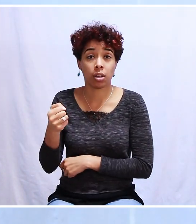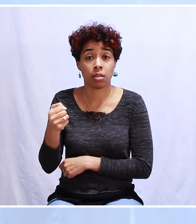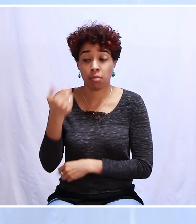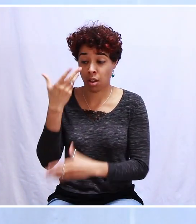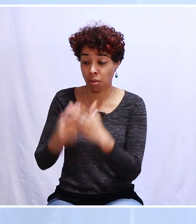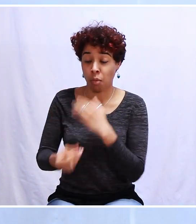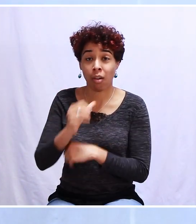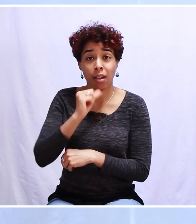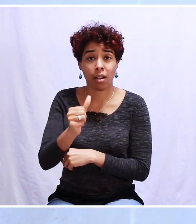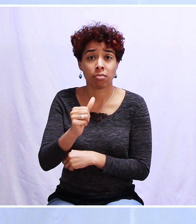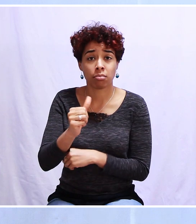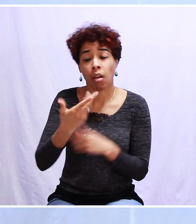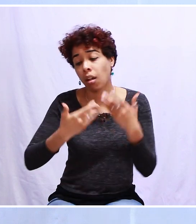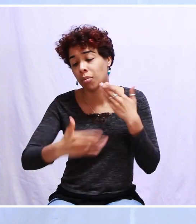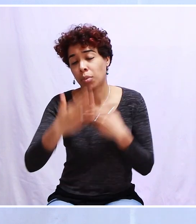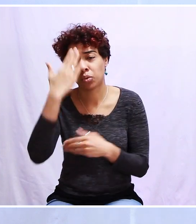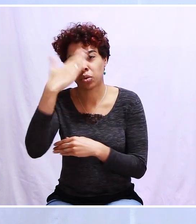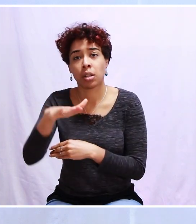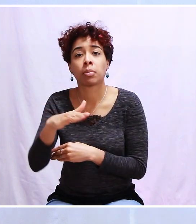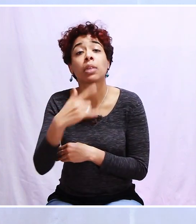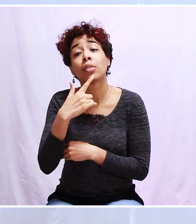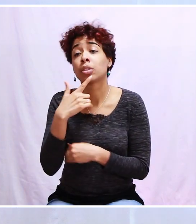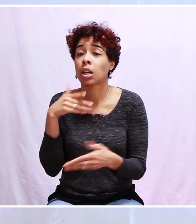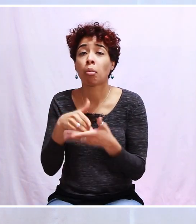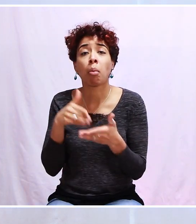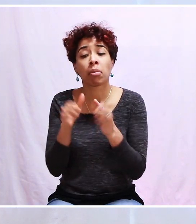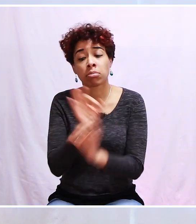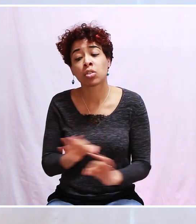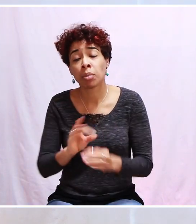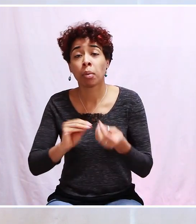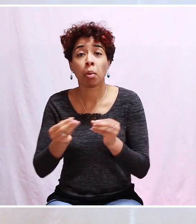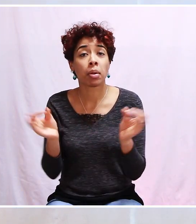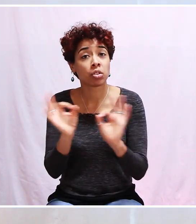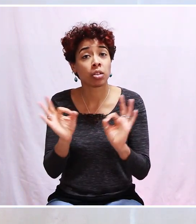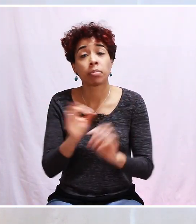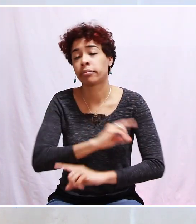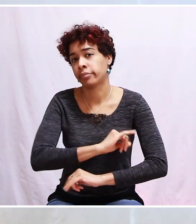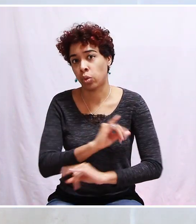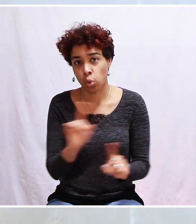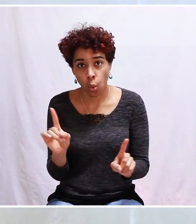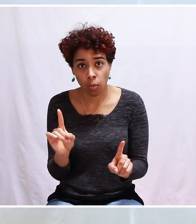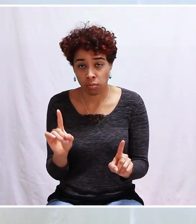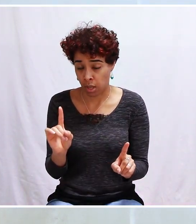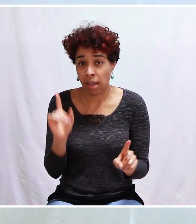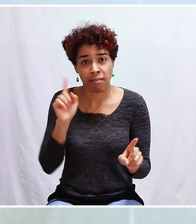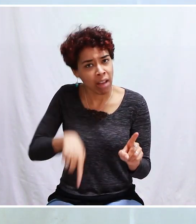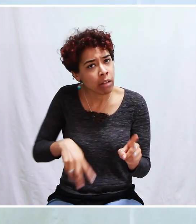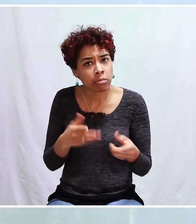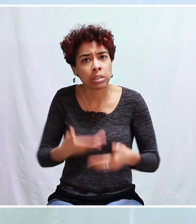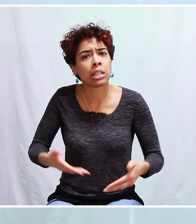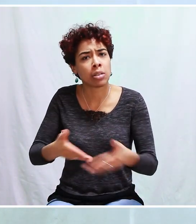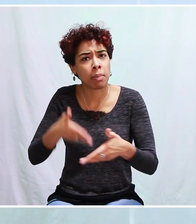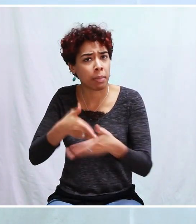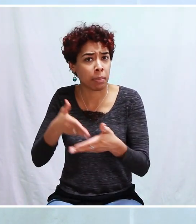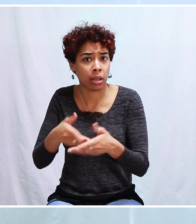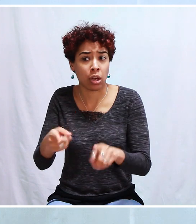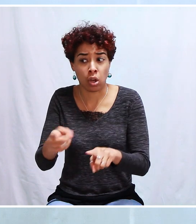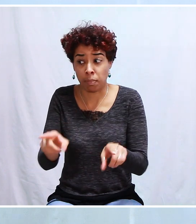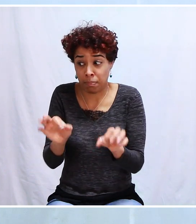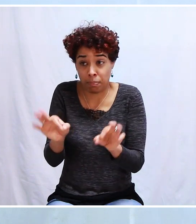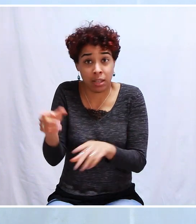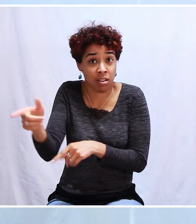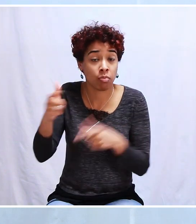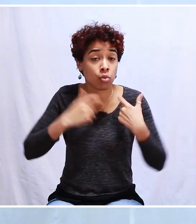suite. Ça ne veut pas dire qu'il n'y a pas d'épreuves, ça ne veut pas dire qu'il n'y a pas de problème, non. Ça veut dire qu'à toutes les épreuves qui vont arriver, comme Joseph pouvait en traverser